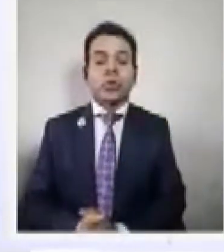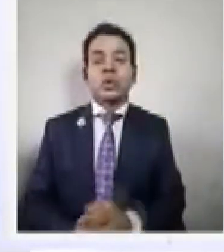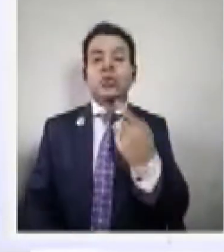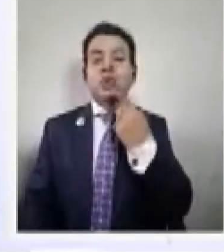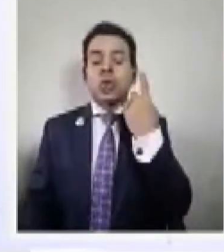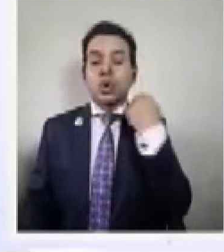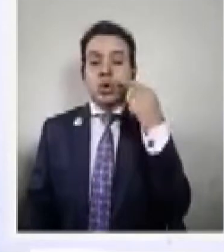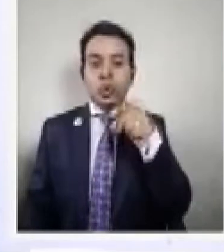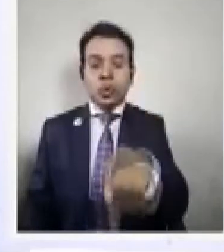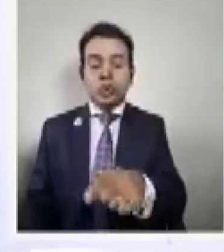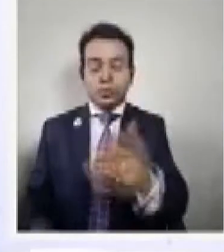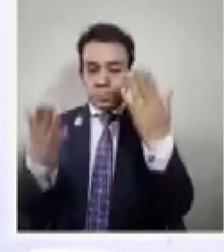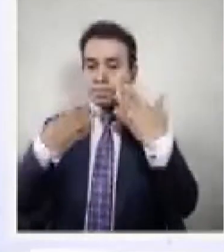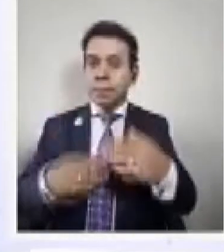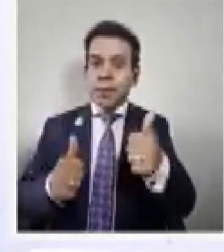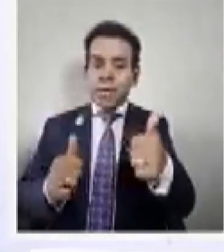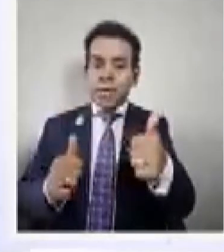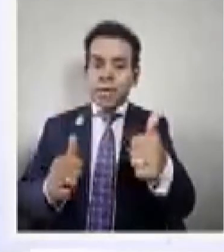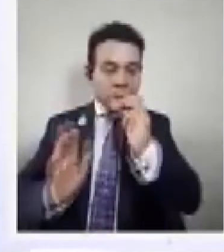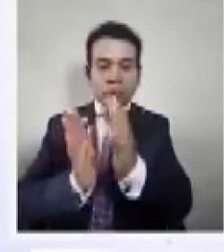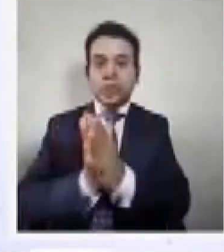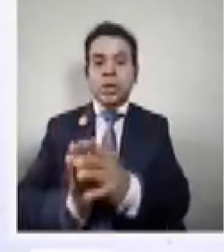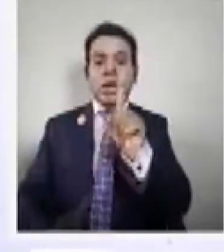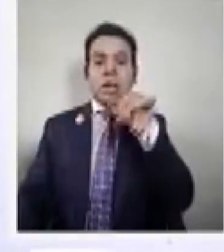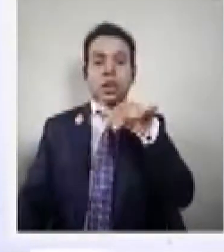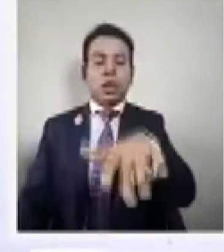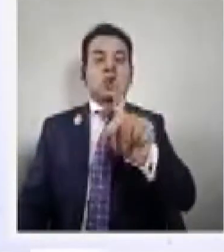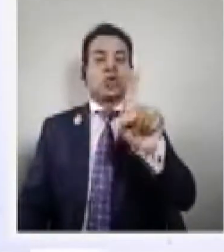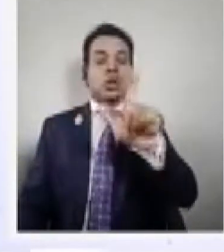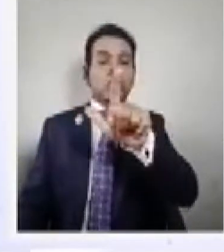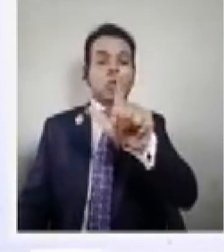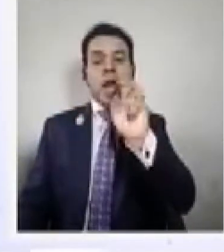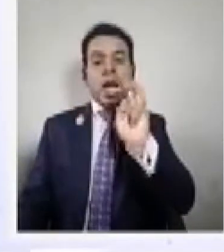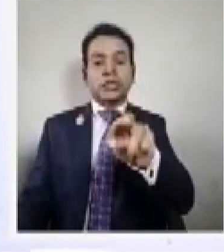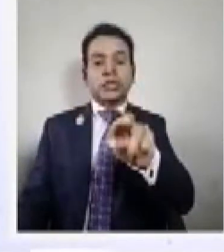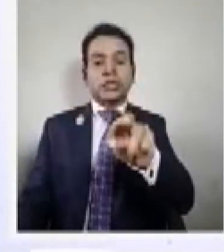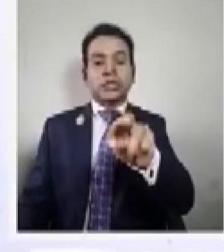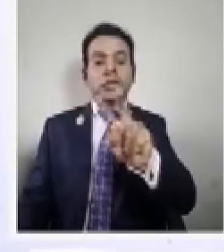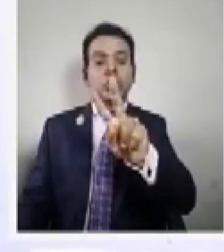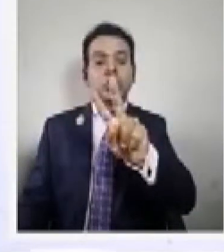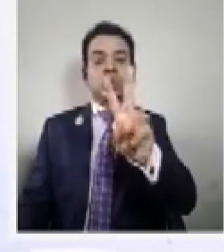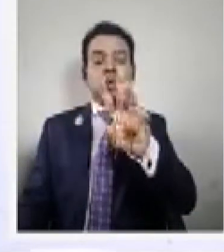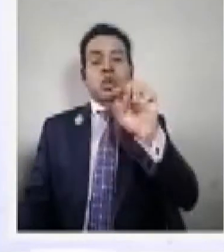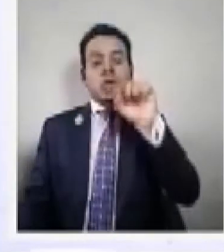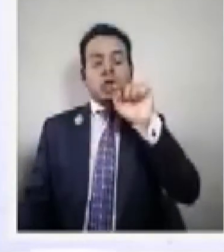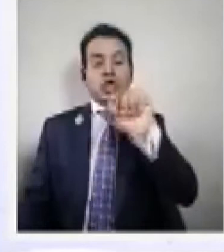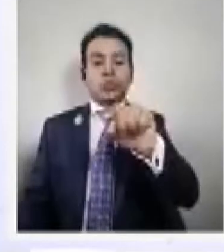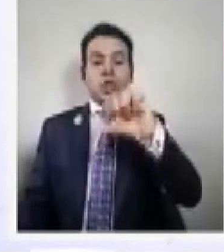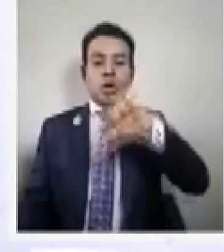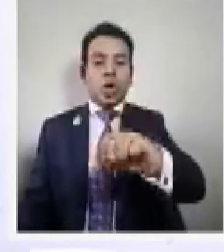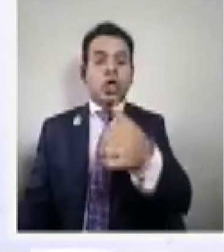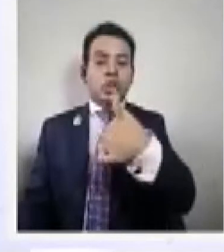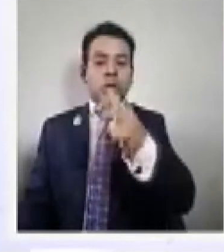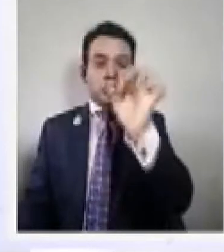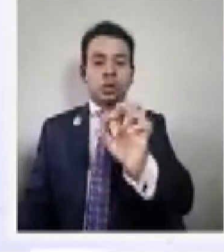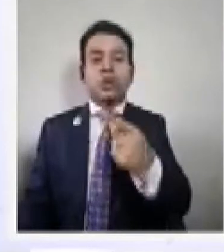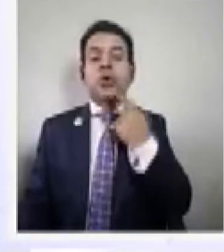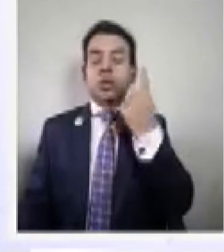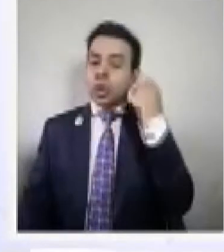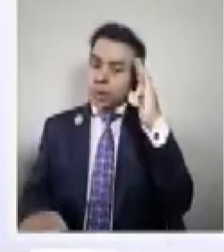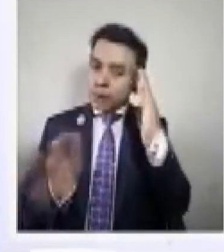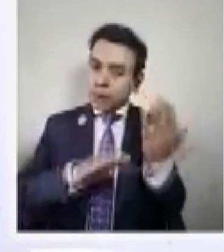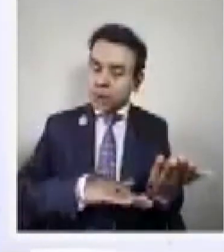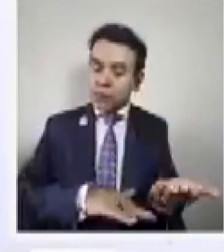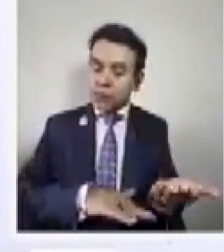হয়েছেন 1,805 জন, 102 জন। শনাক্ত বিবেচনায় সুস্থতার হার 54। 24 ঘন্টায় মৃত্যুবরণ করেছেন